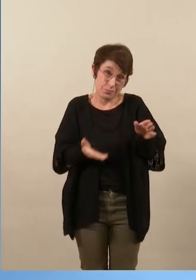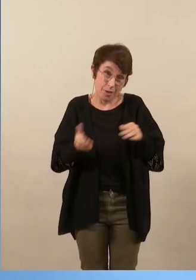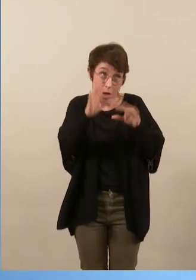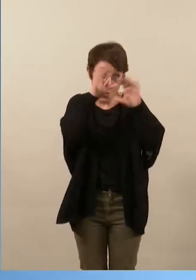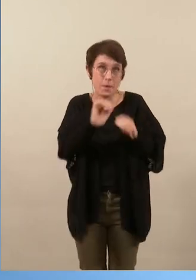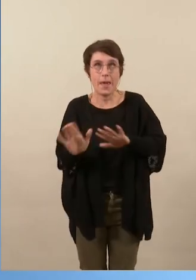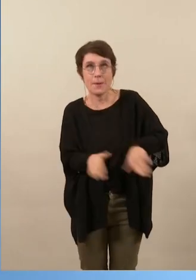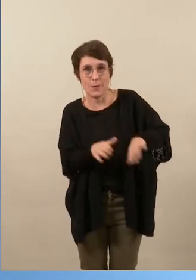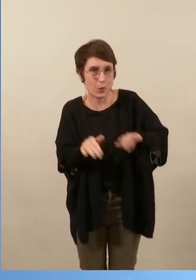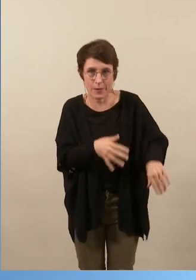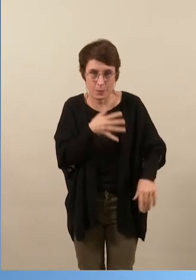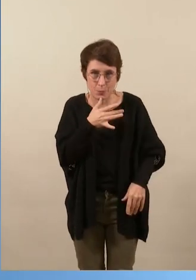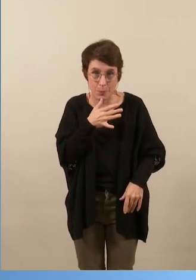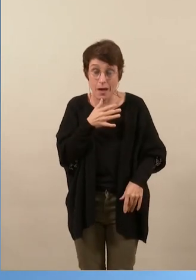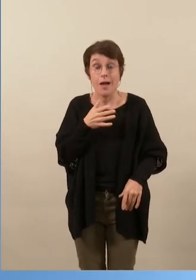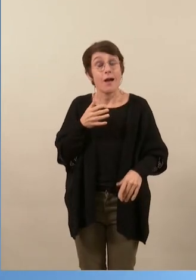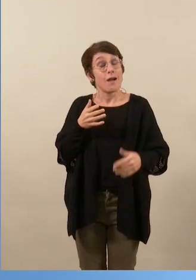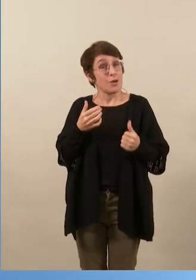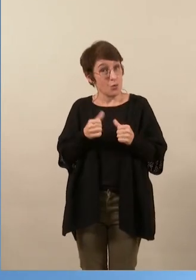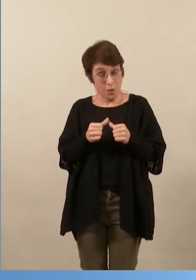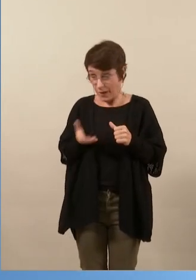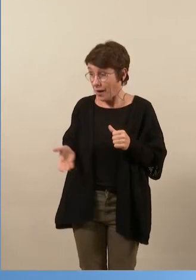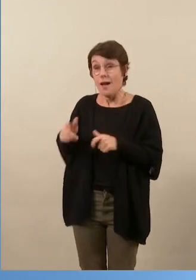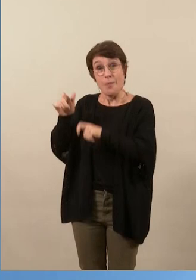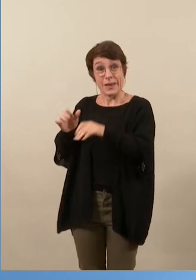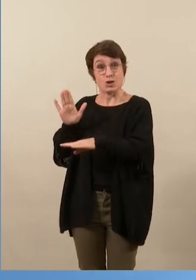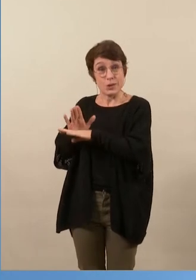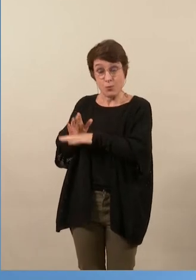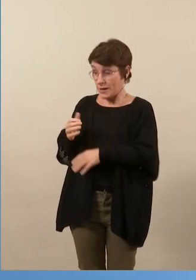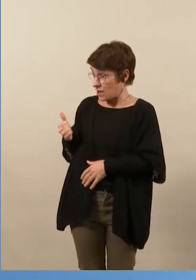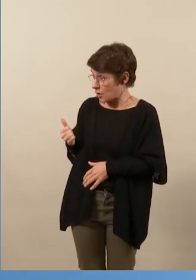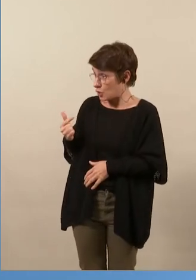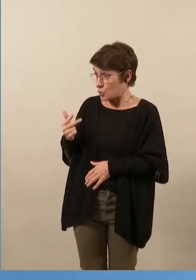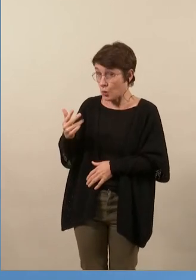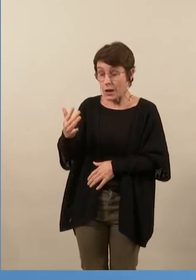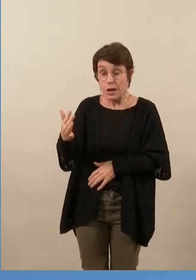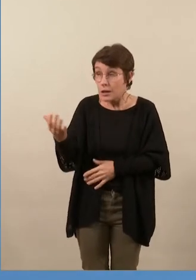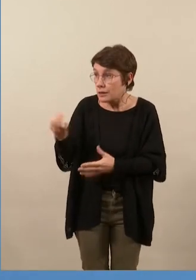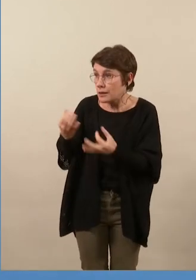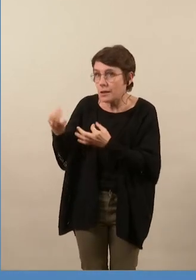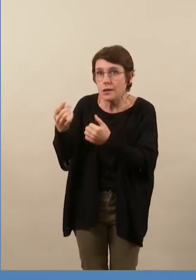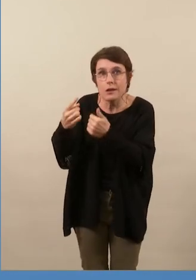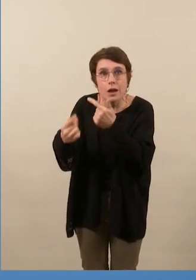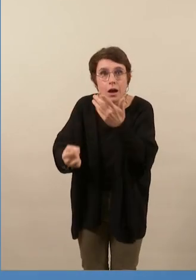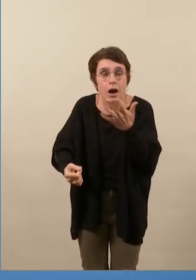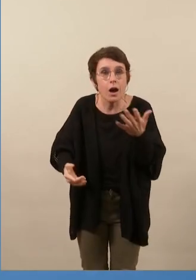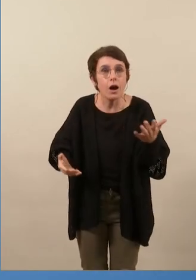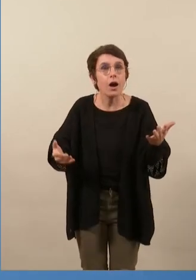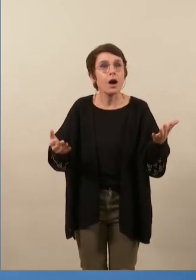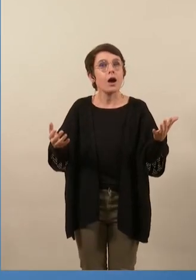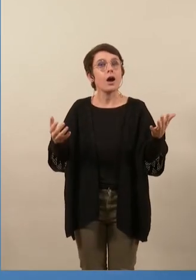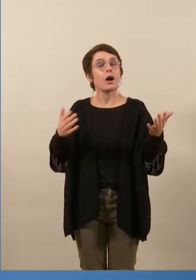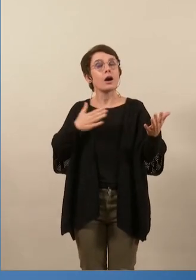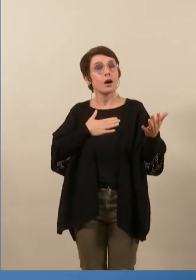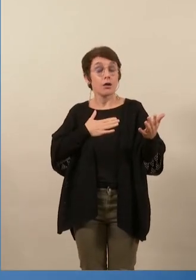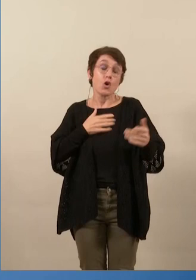ces témoignage pour que j'y crois vraiment je connais votre culture politique l'origine de votre culture politique la culture politique